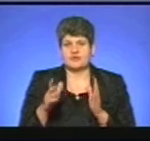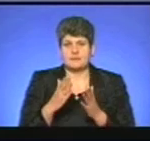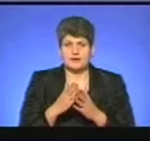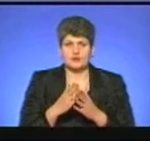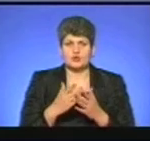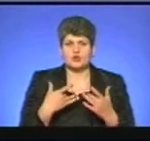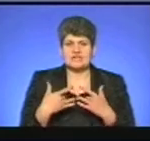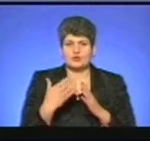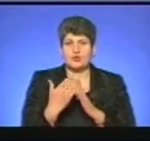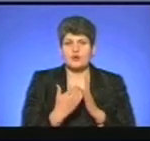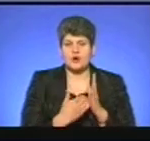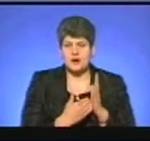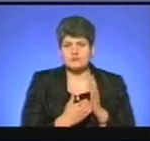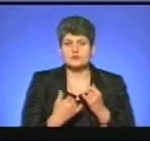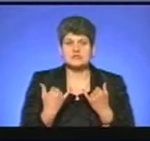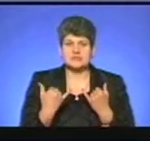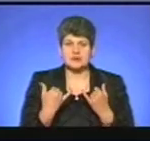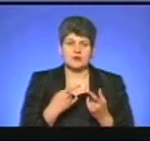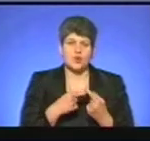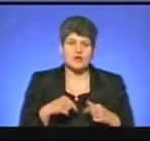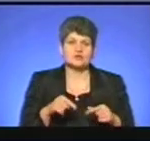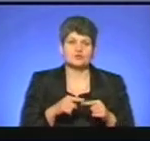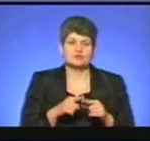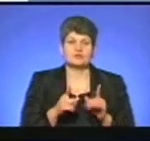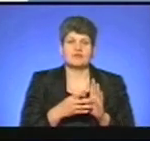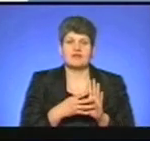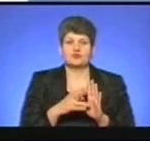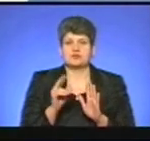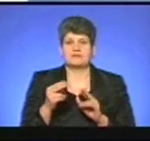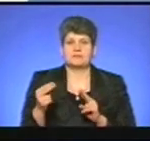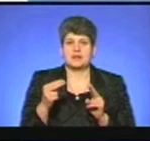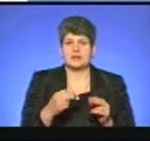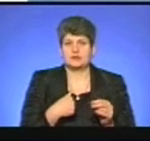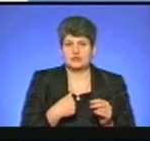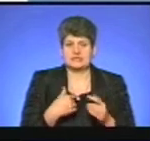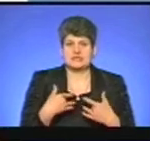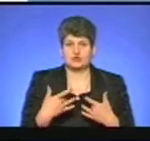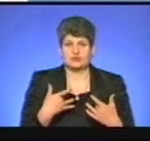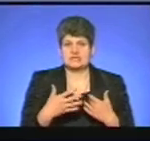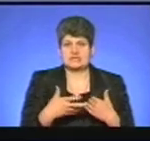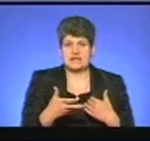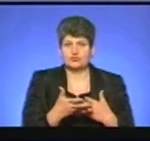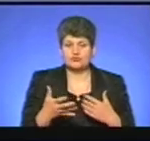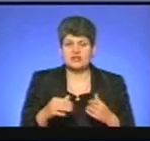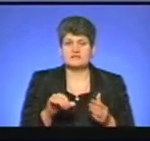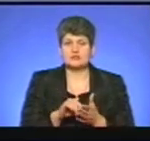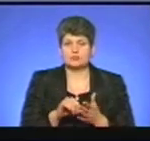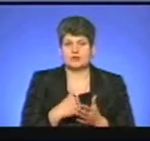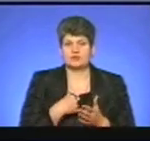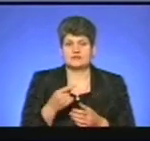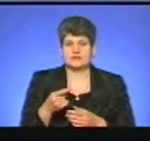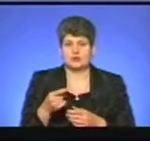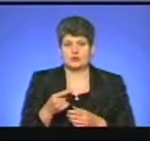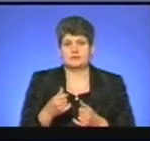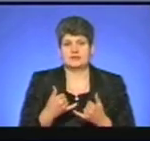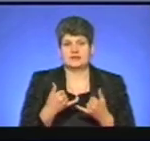цілу концертну програму. Ми зараз якраз організовуємо, щоб 9 числа вони приїхали до нас на нашу сцену і виступали якраз у нас в Тернополі для